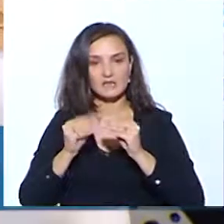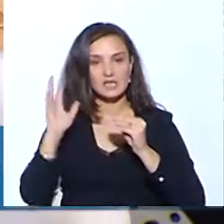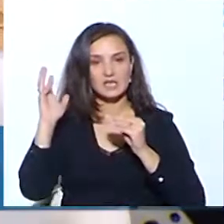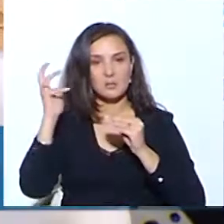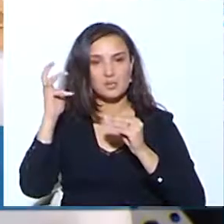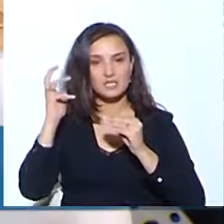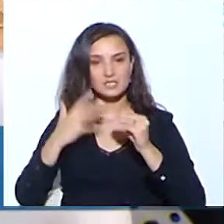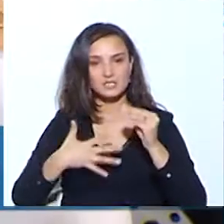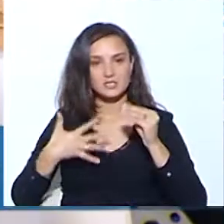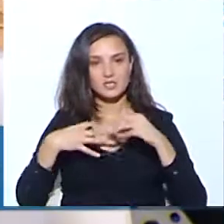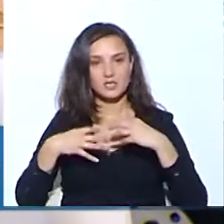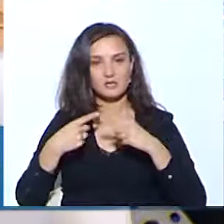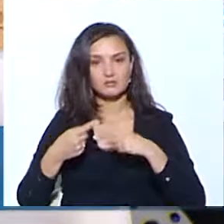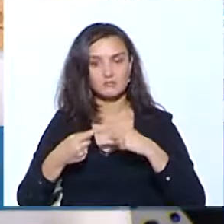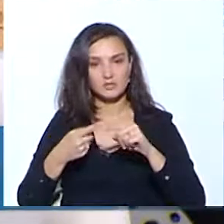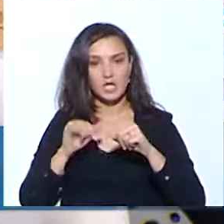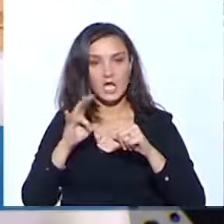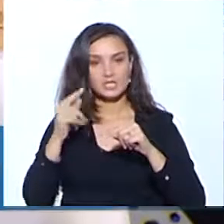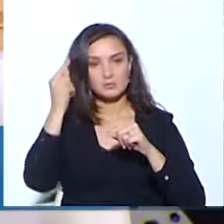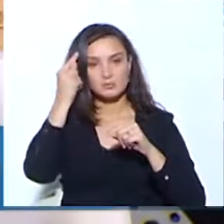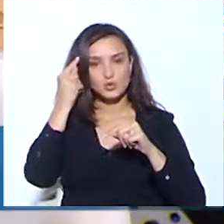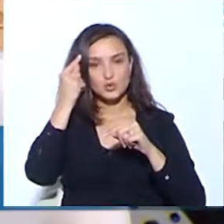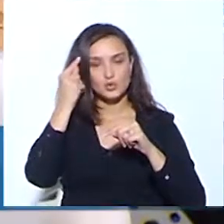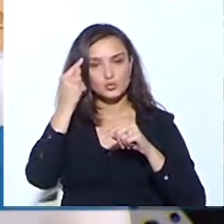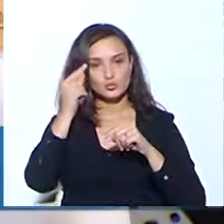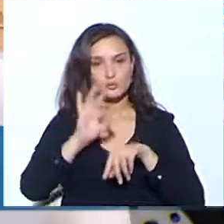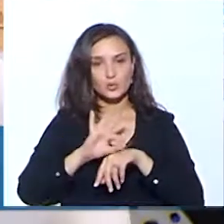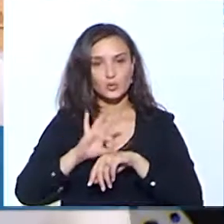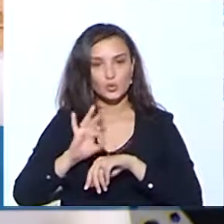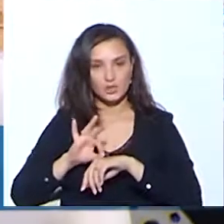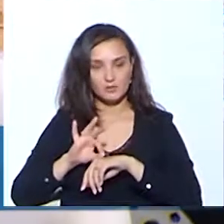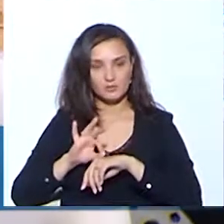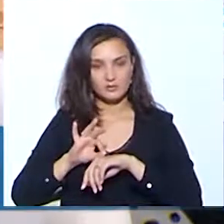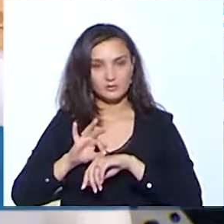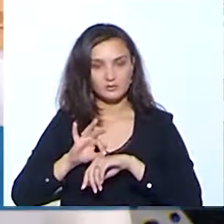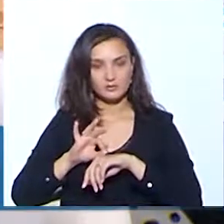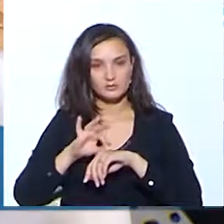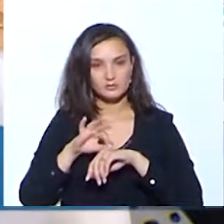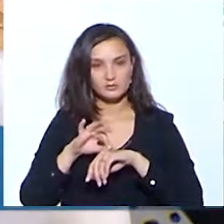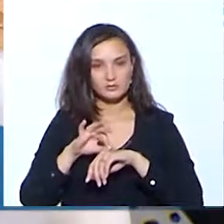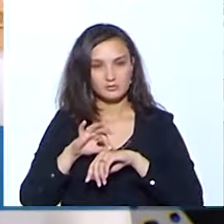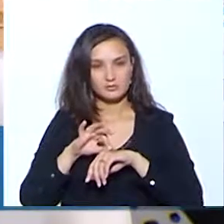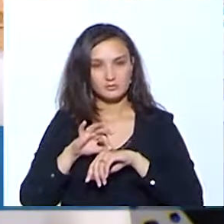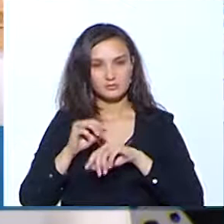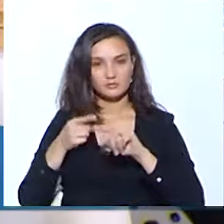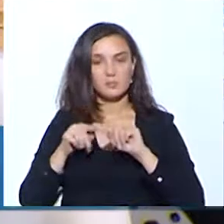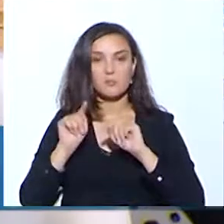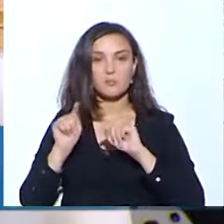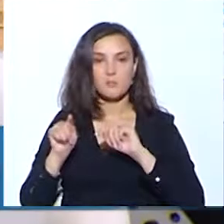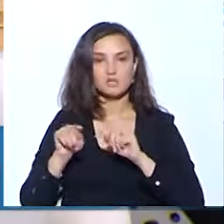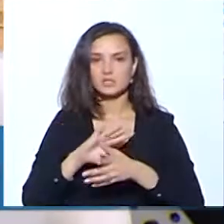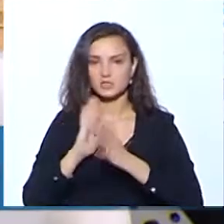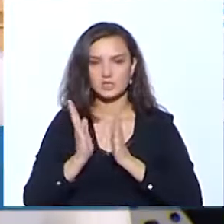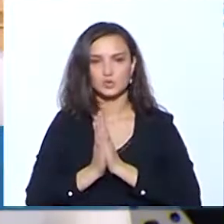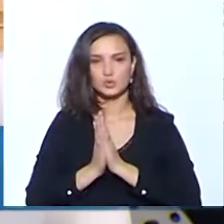დეპრესიის კონტექსტში, ან ფსიქოზური რეგისტრის პათოლოგიების პროცესში, კონტექსტში, მას